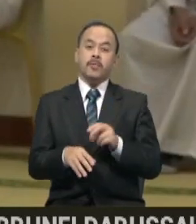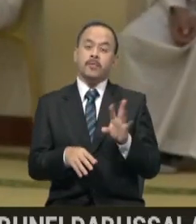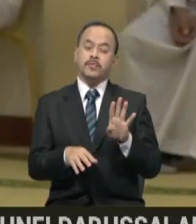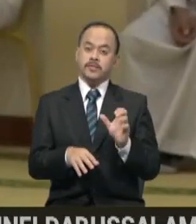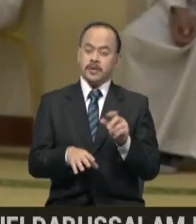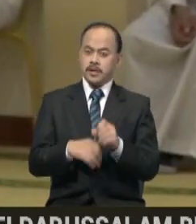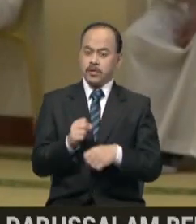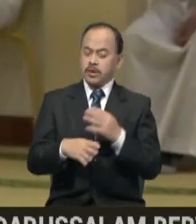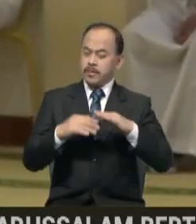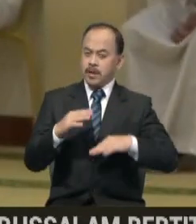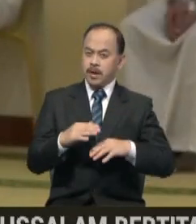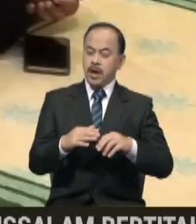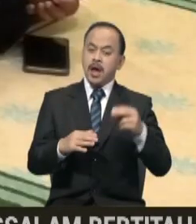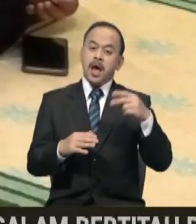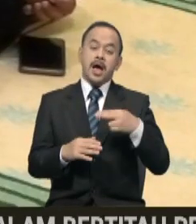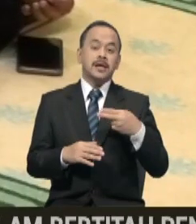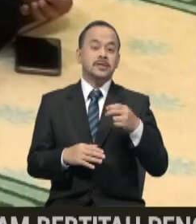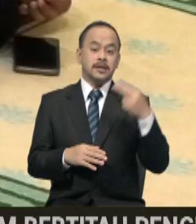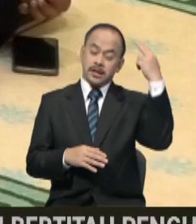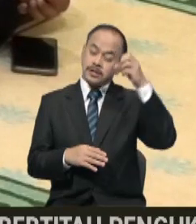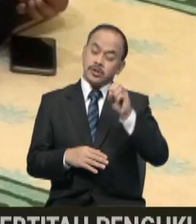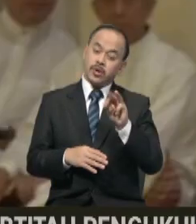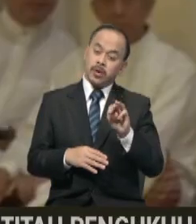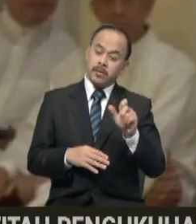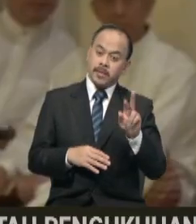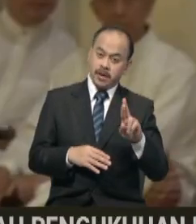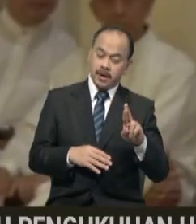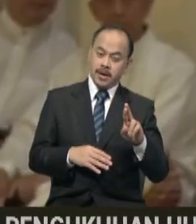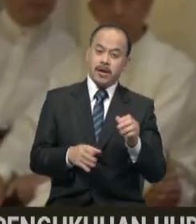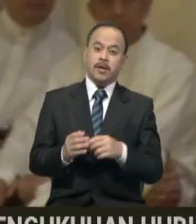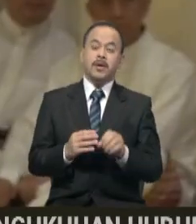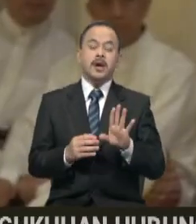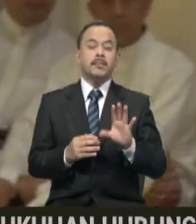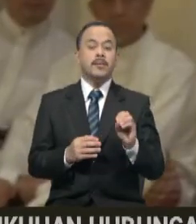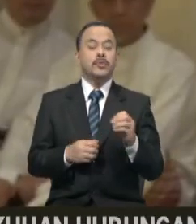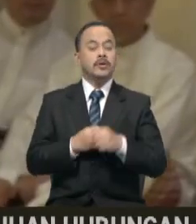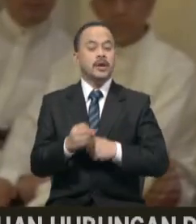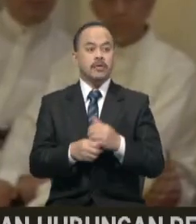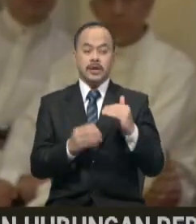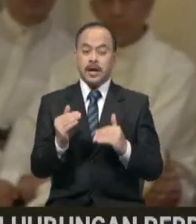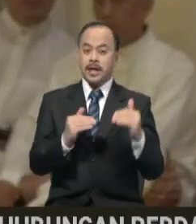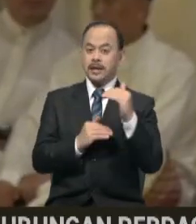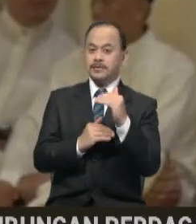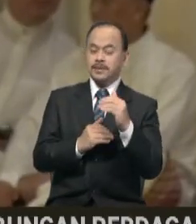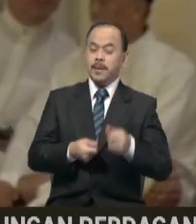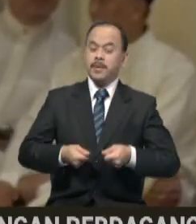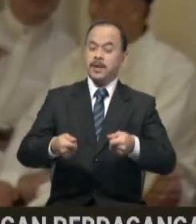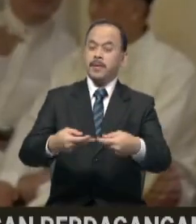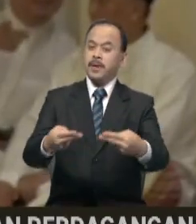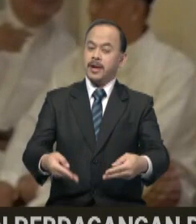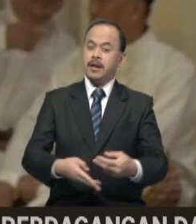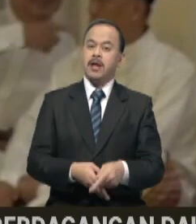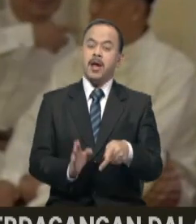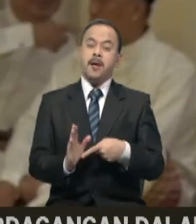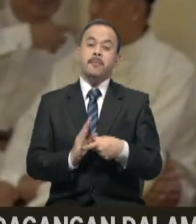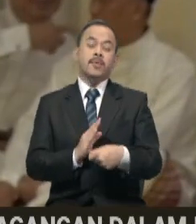manakala Awang Ramli bin Haji Omar memenangi kategori B bagi umur 50 tahun ke atas. Penyampaian hadiah disempurnakan oleh